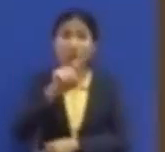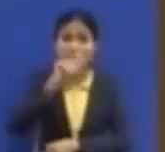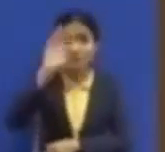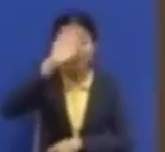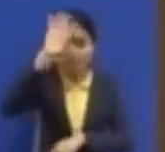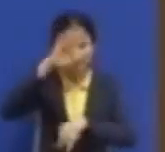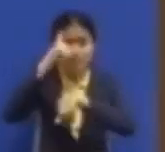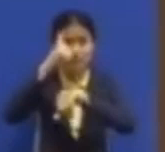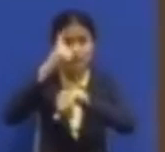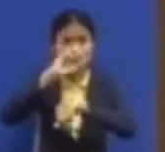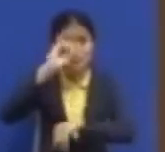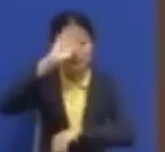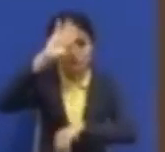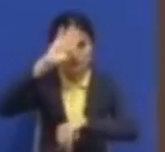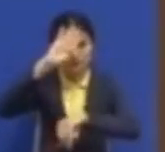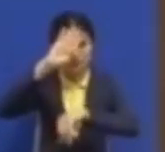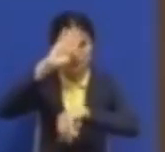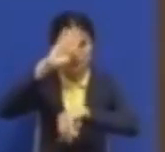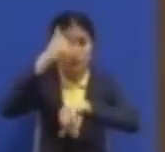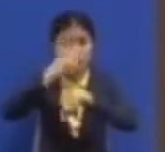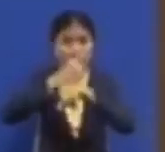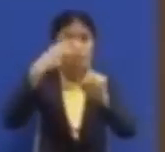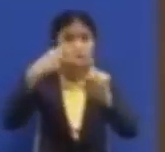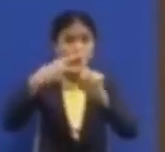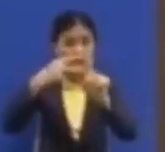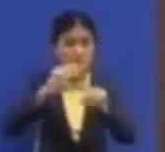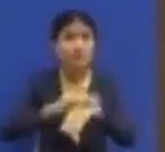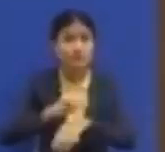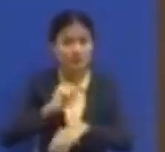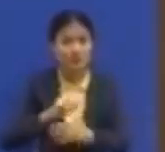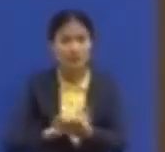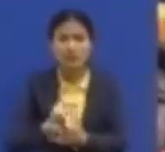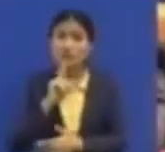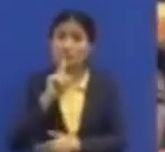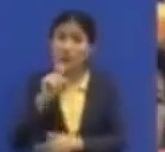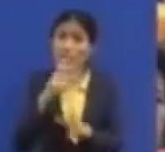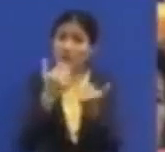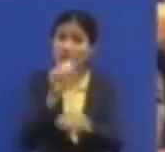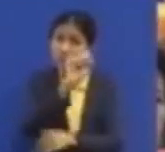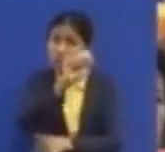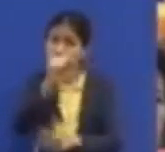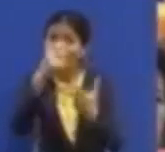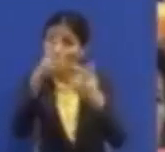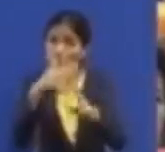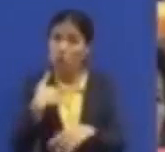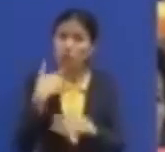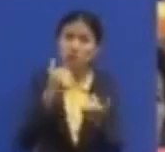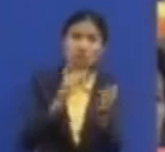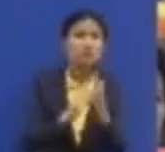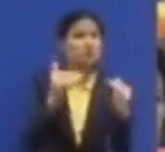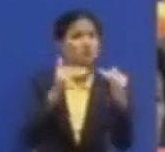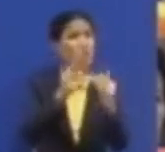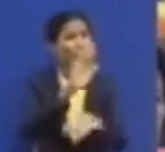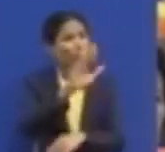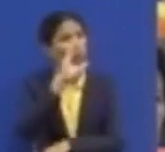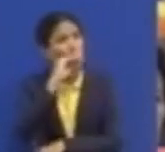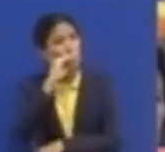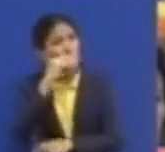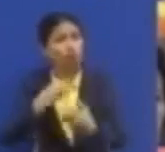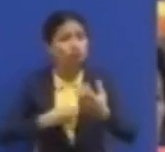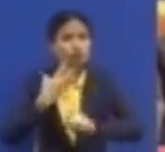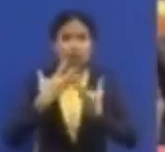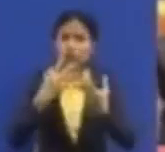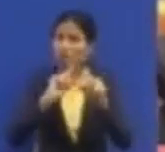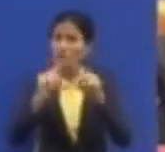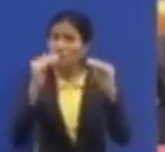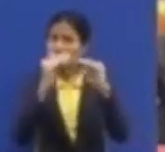ท่านก็เป็นผู้แทนแล้วนะครับแต่ว่าตอนนี้ท่านไม่มีสิทธิ์ที่จะพูดอะไรทั้งสิ้นถ้าจะก